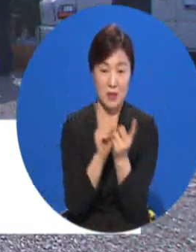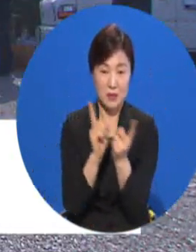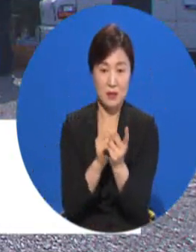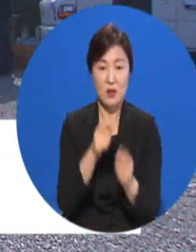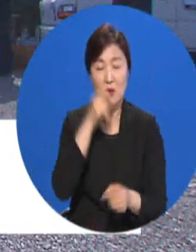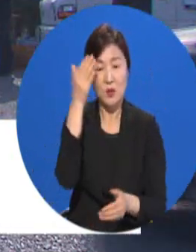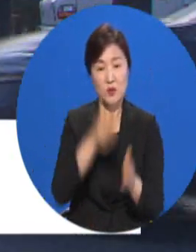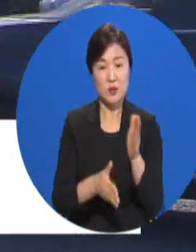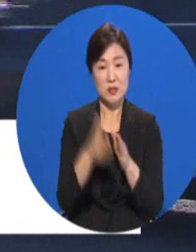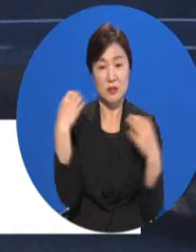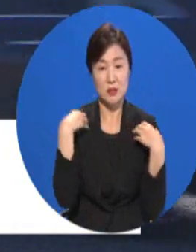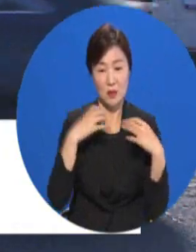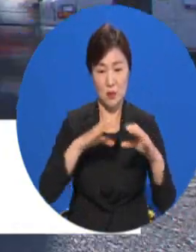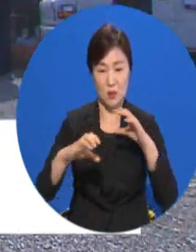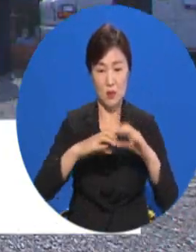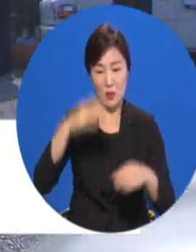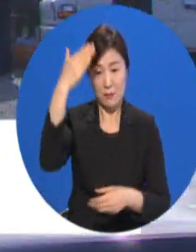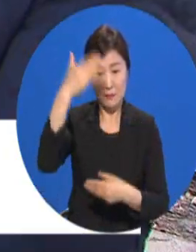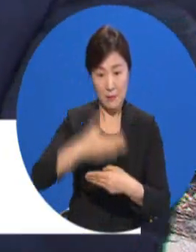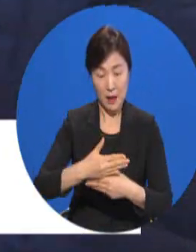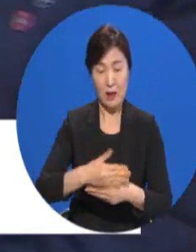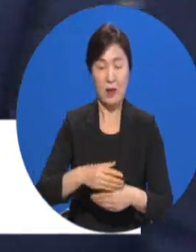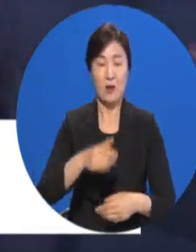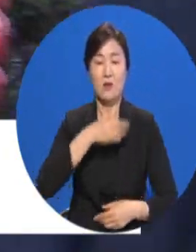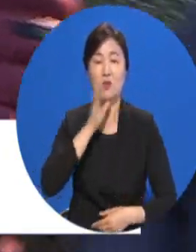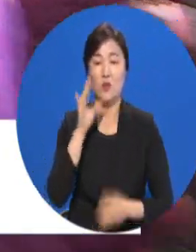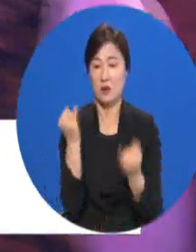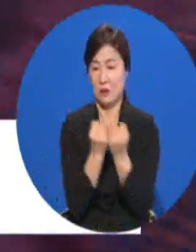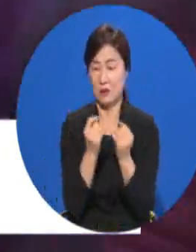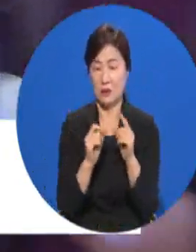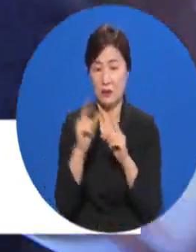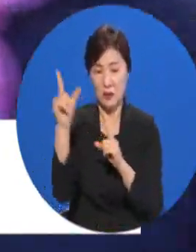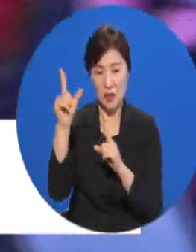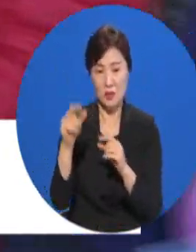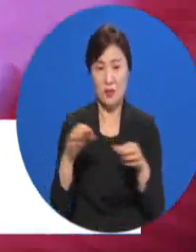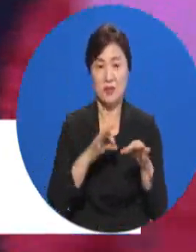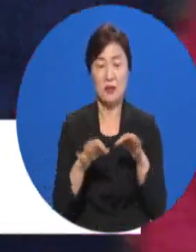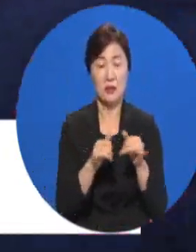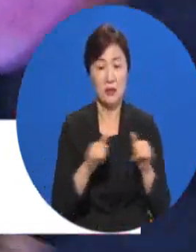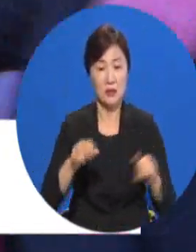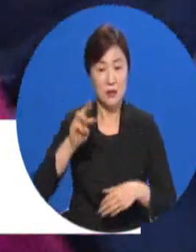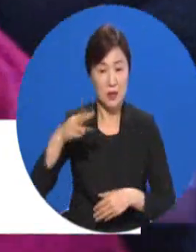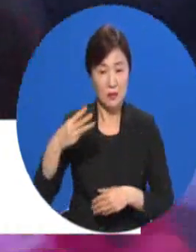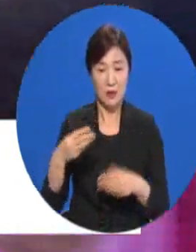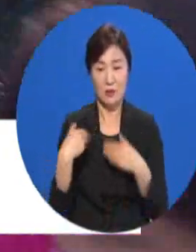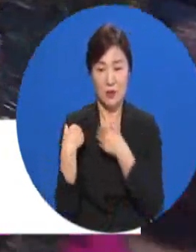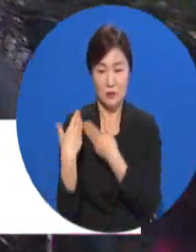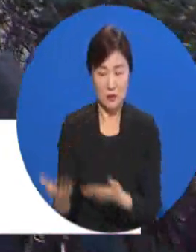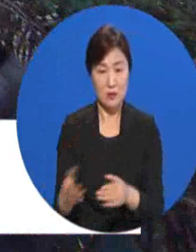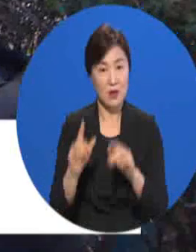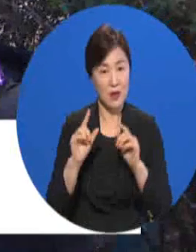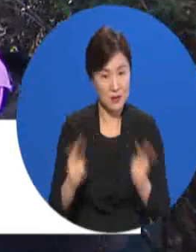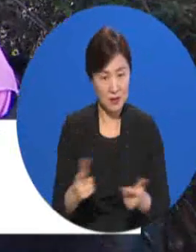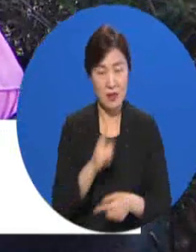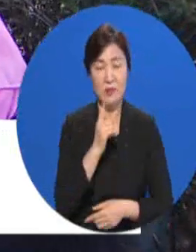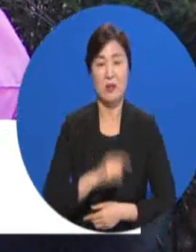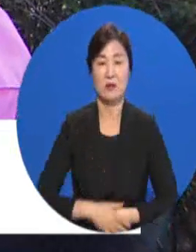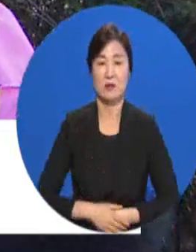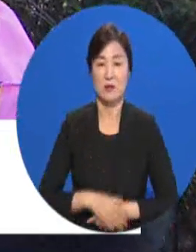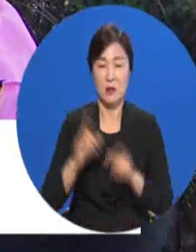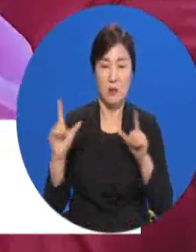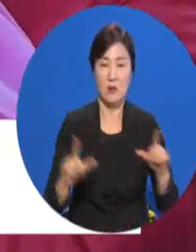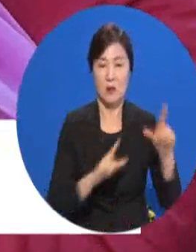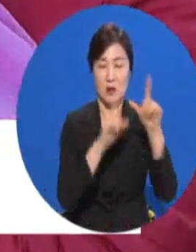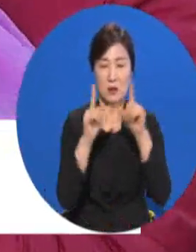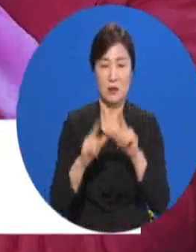소통 창구를 폐쇄하고 노인과 여성들이 대부분인 상인들을 300일 동안 방치한 셈이라며 상인들의 생계